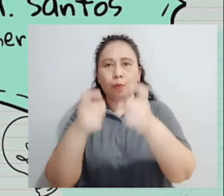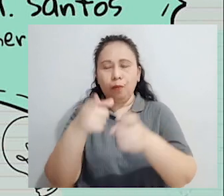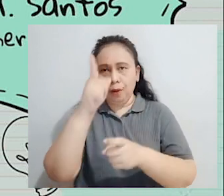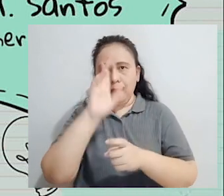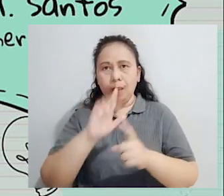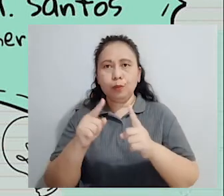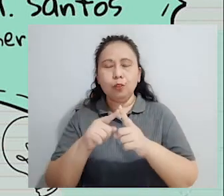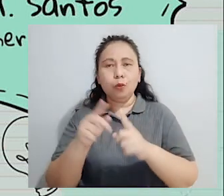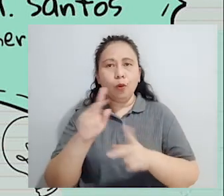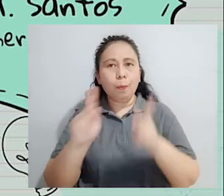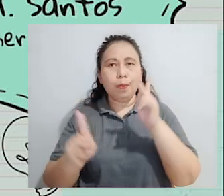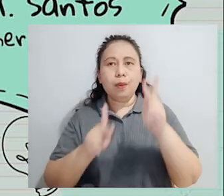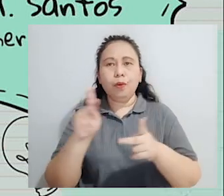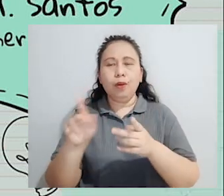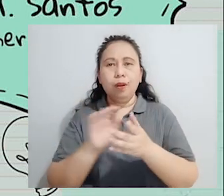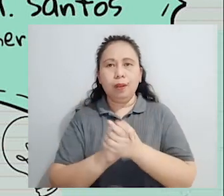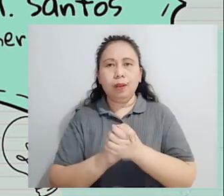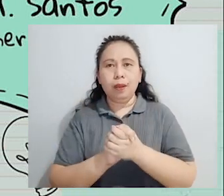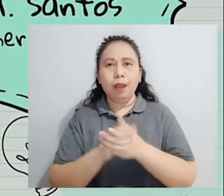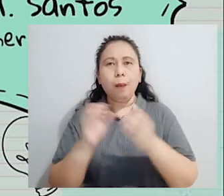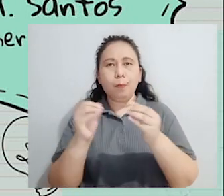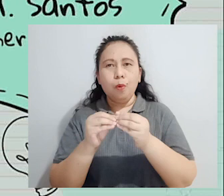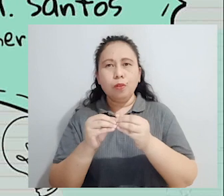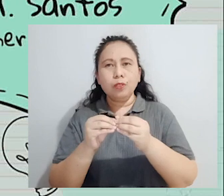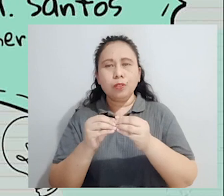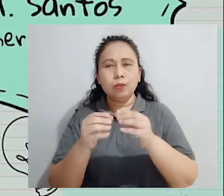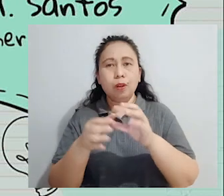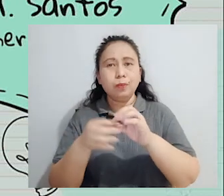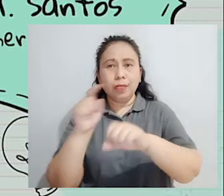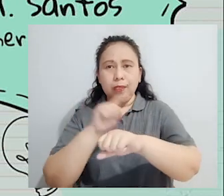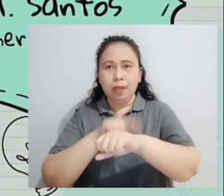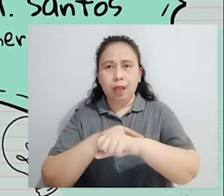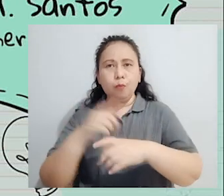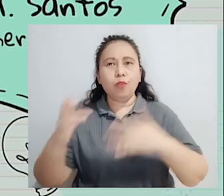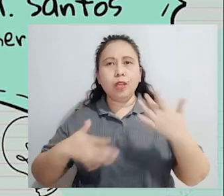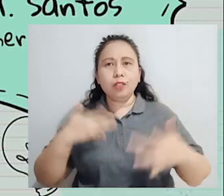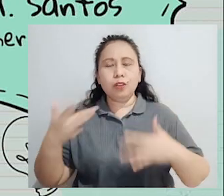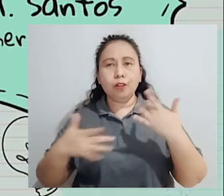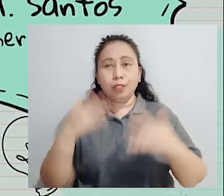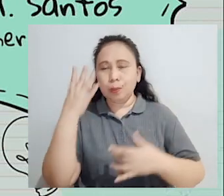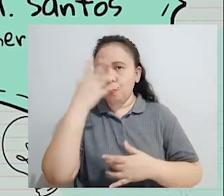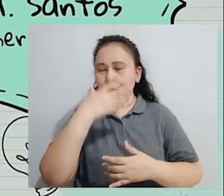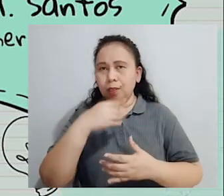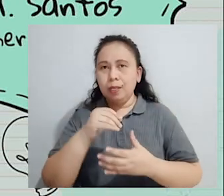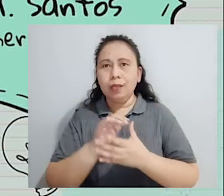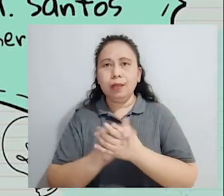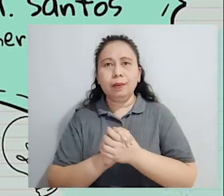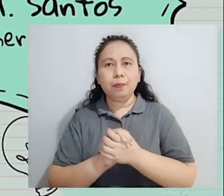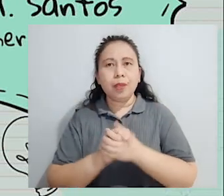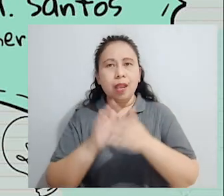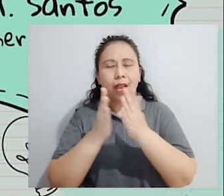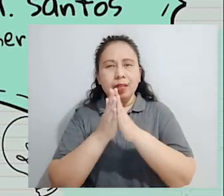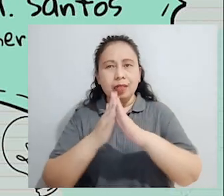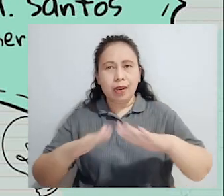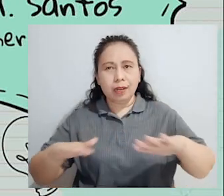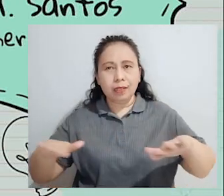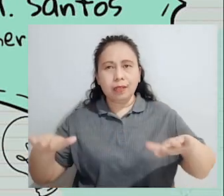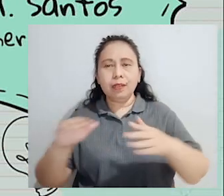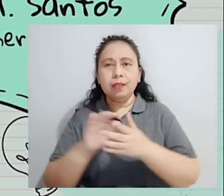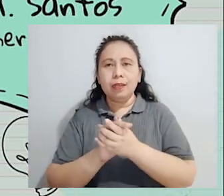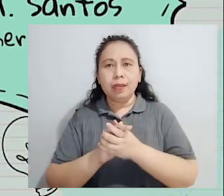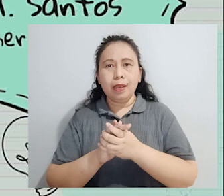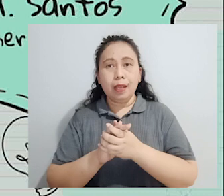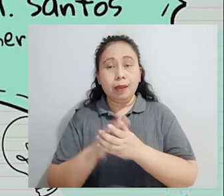to humankind. Most of the time, we enjoy its breathtaking beauty, serenity,